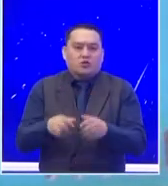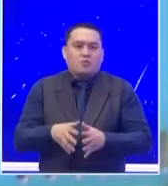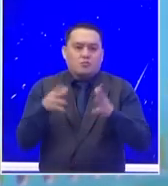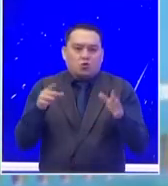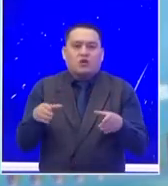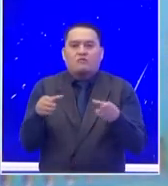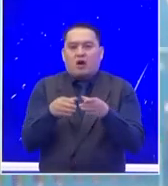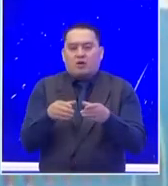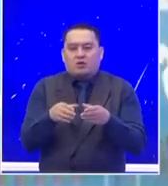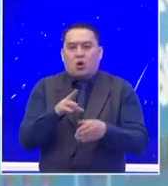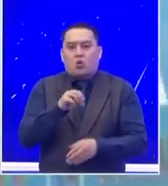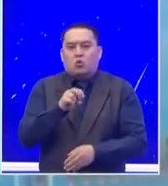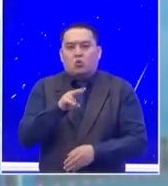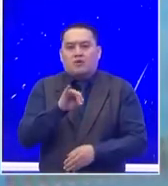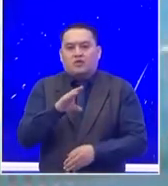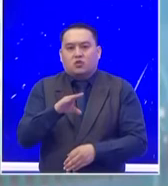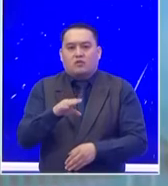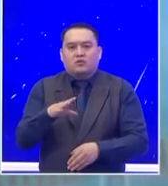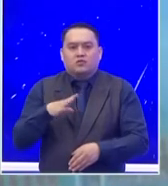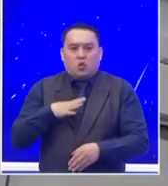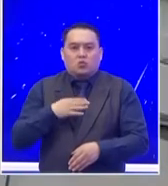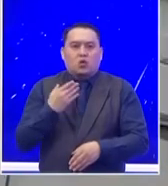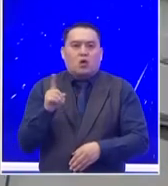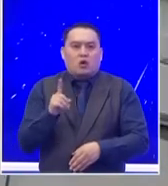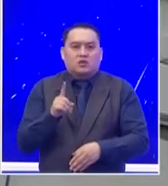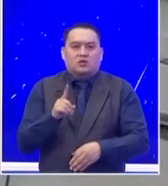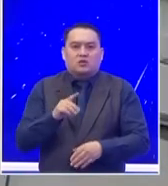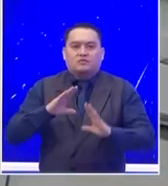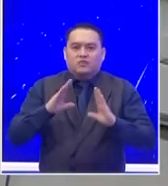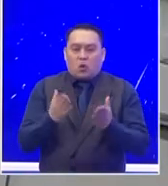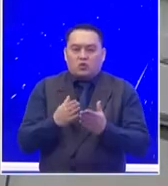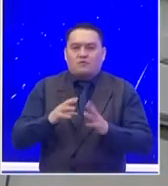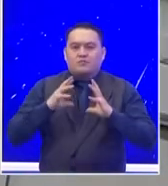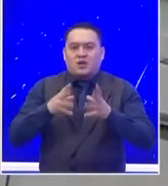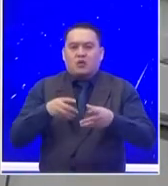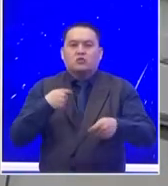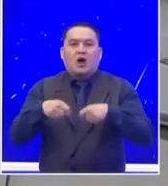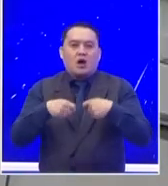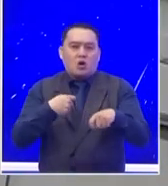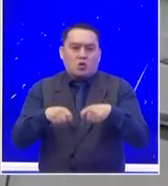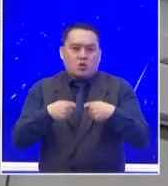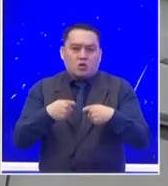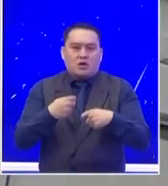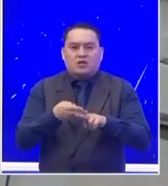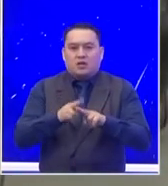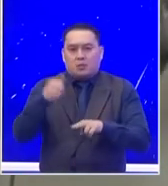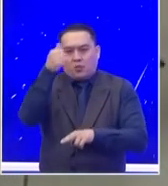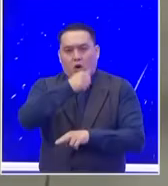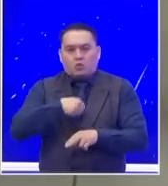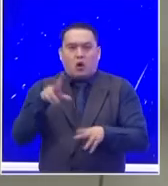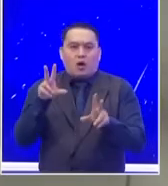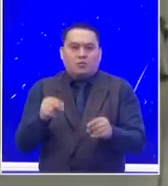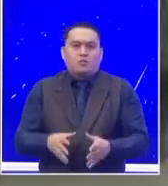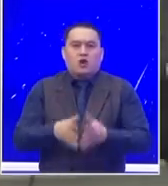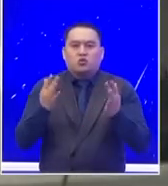большинства авиакомпаний вспышка коронавируса произошла в тот момент, когда ситуация в мировой торговле казалась в этом году обещала им